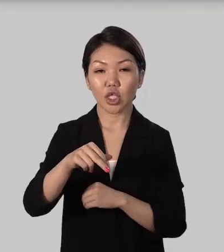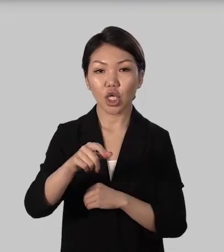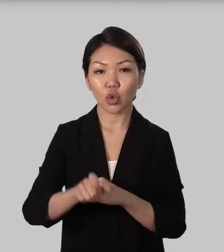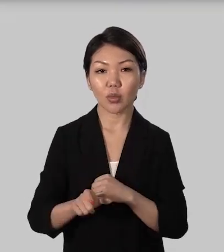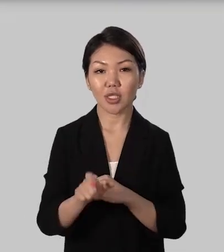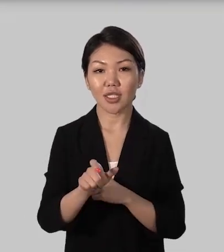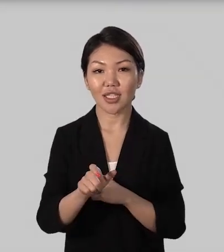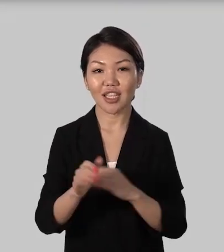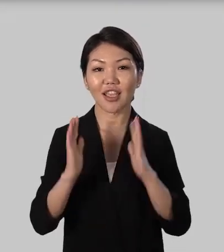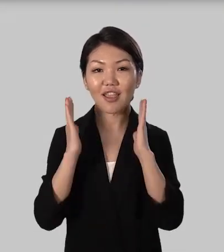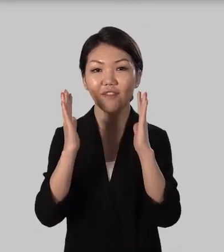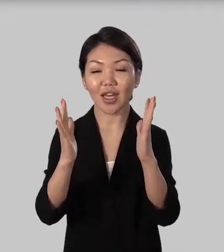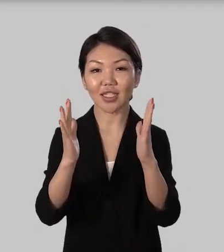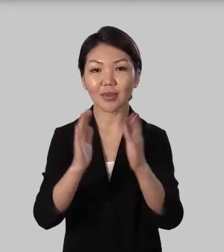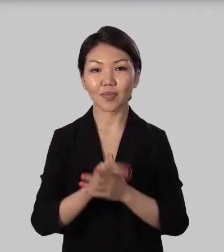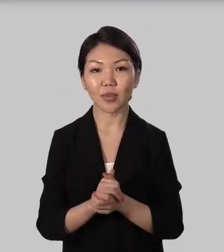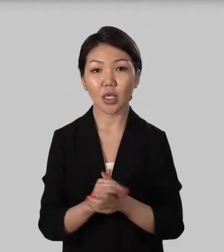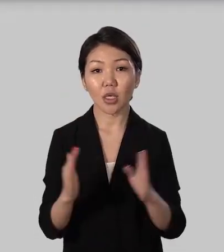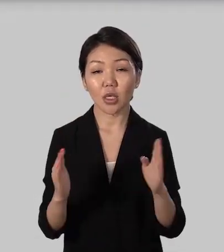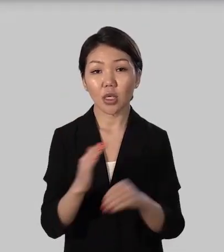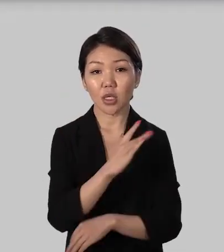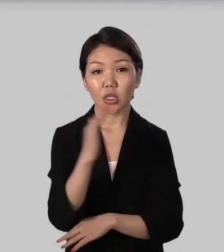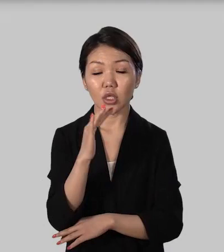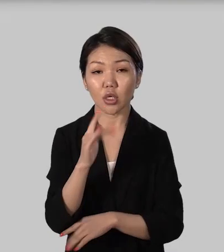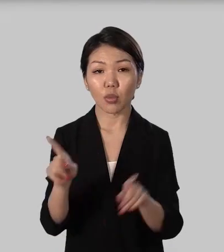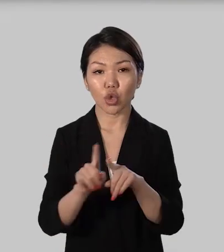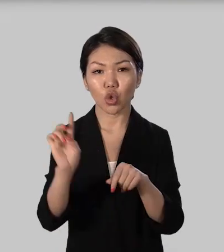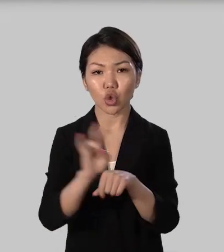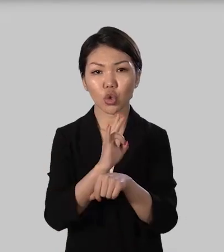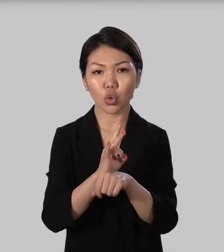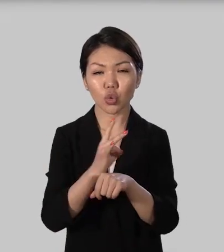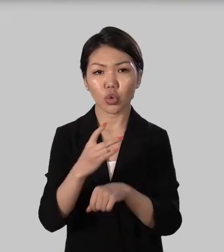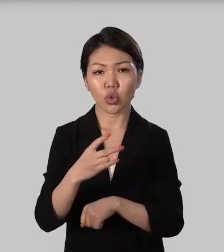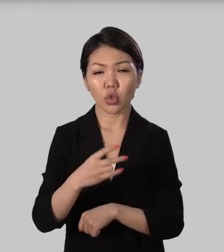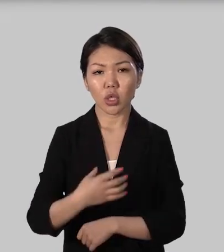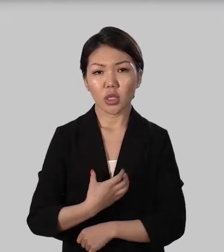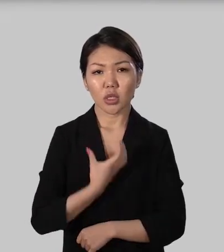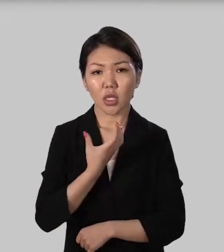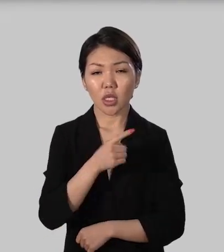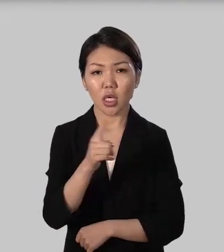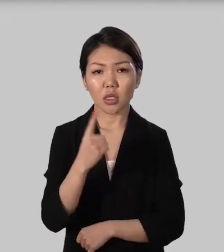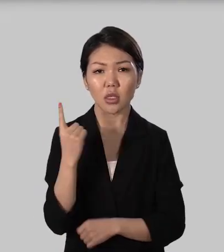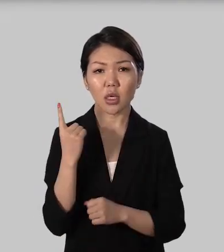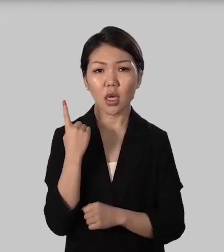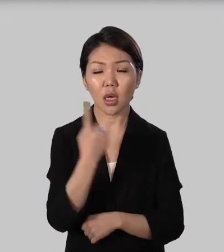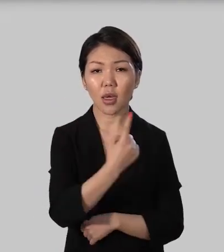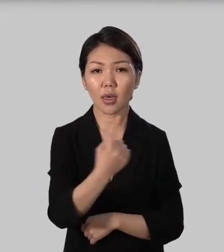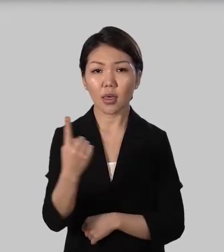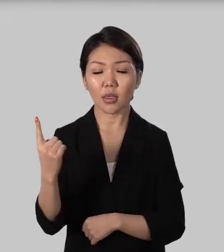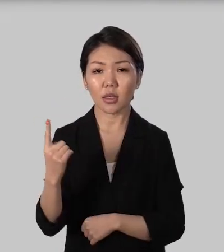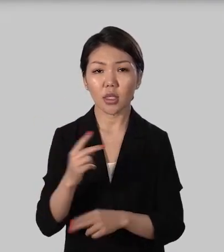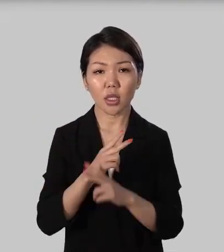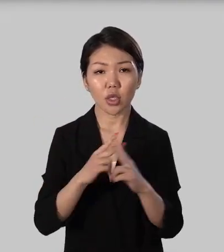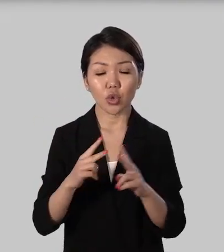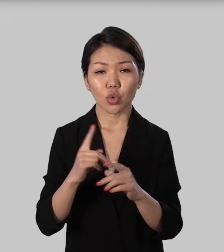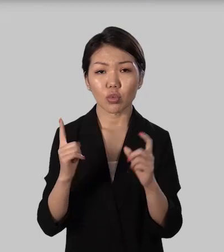в лес деревьям ведь тоже ночью страшно в лесу они одни никто им слова не